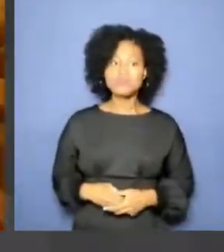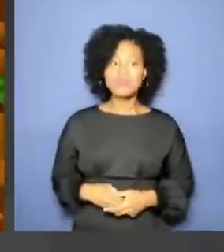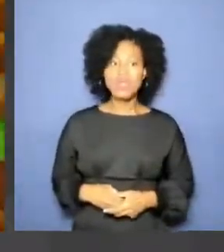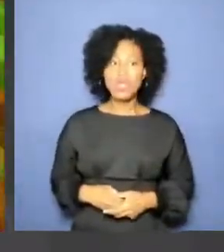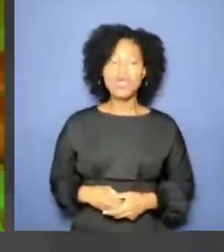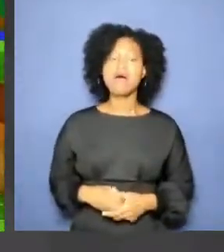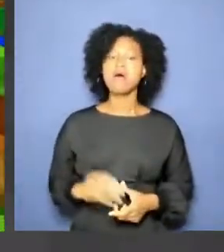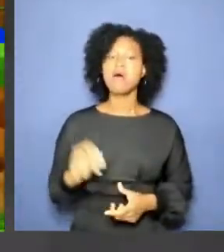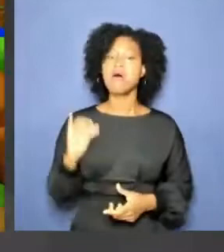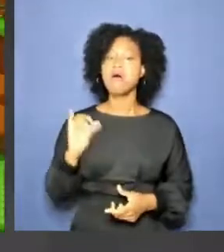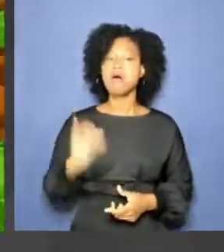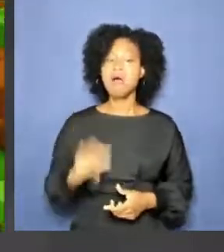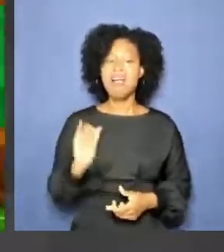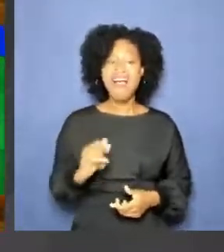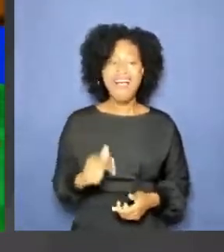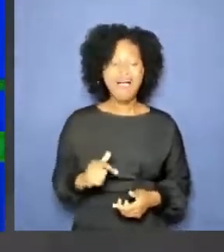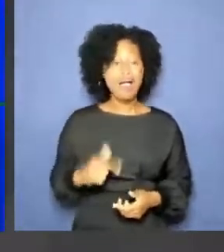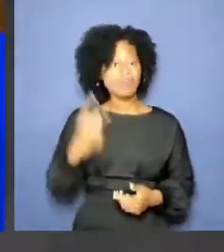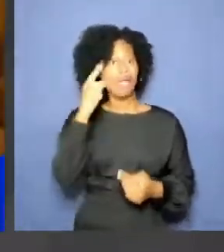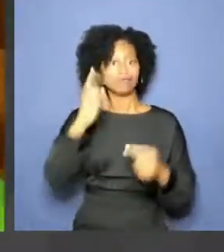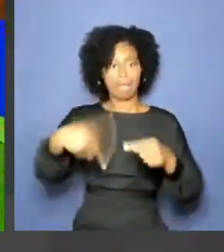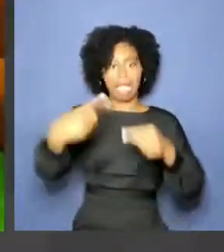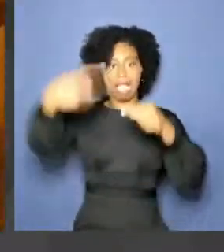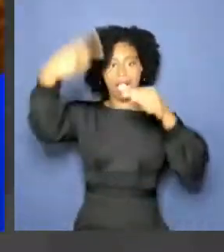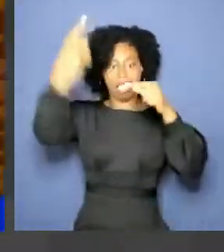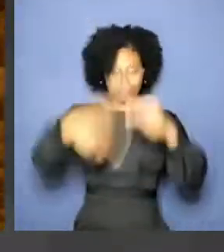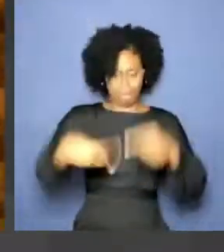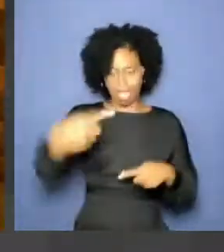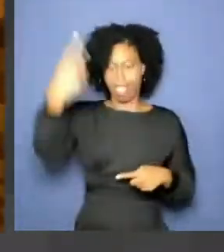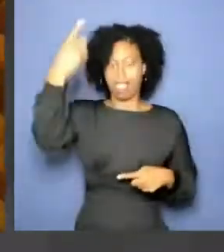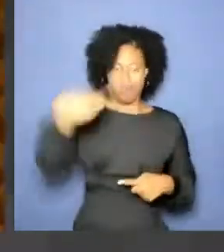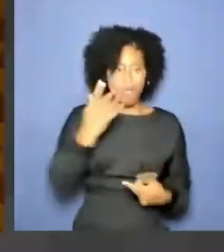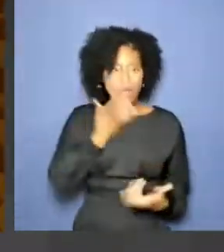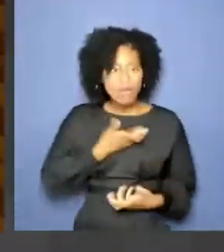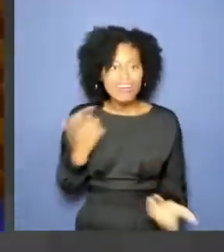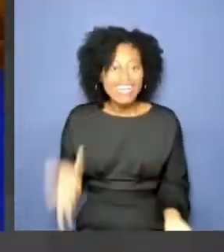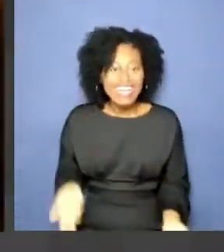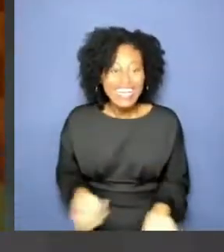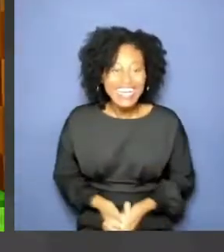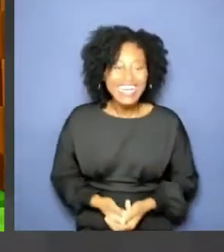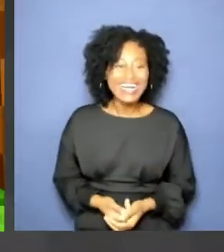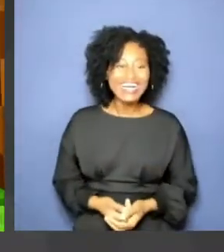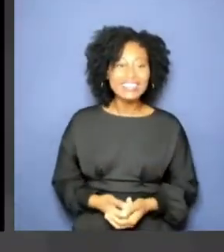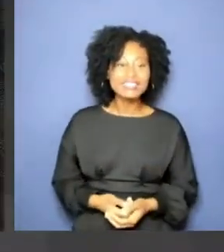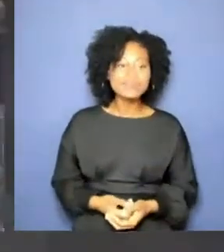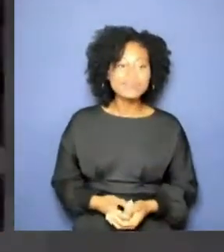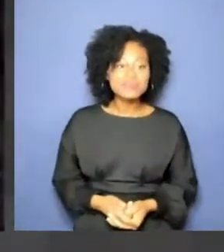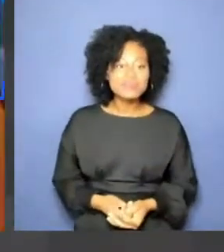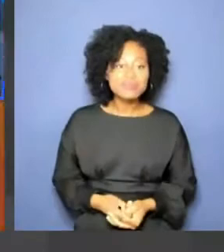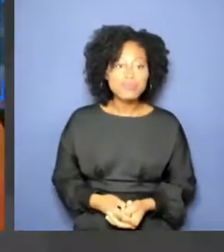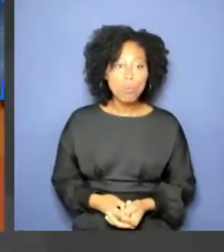오! 아, 나 때려버리게! 오케이! 아, 360도 도는 게 이렇게 표현이 돼? 아, 잠깐만요.